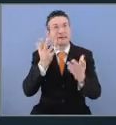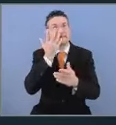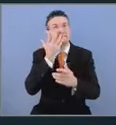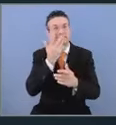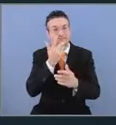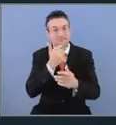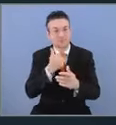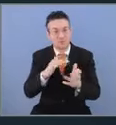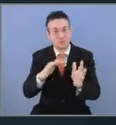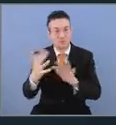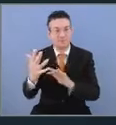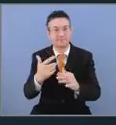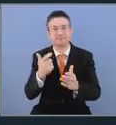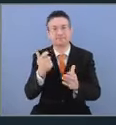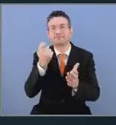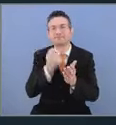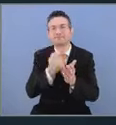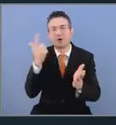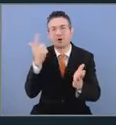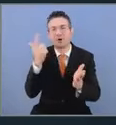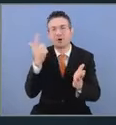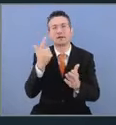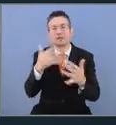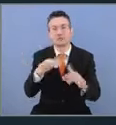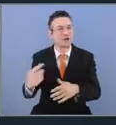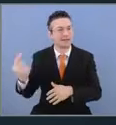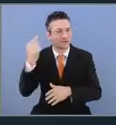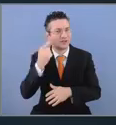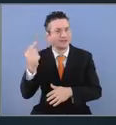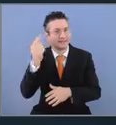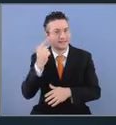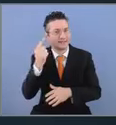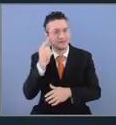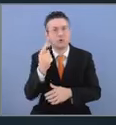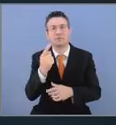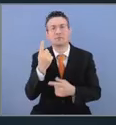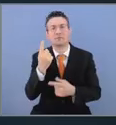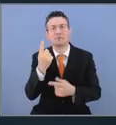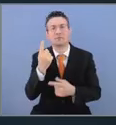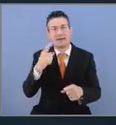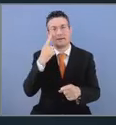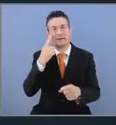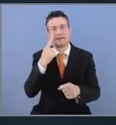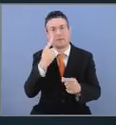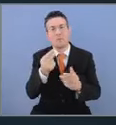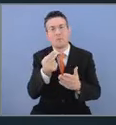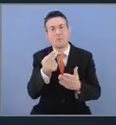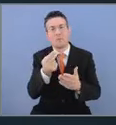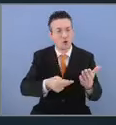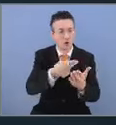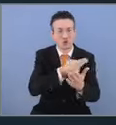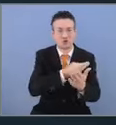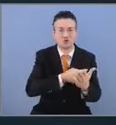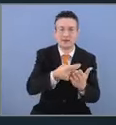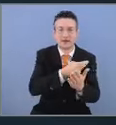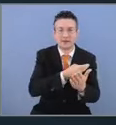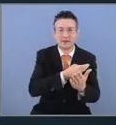e mi piace aver sentito già degli spunti, è il richiamo alla progettazione, alla progettualità.